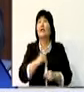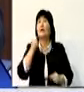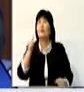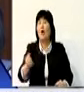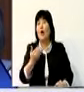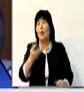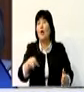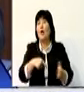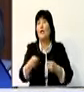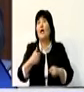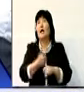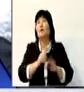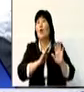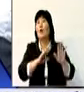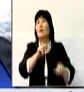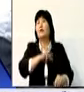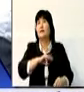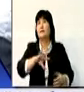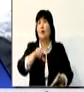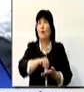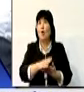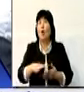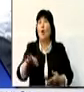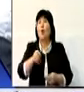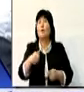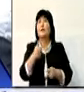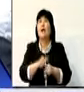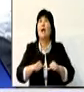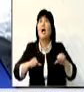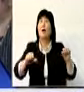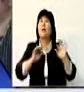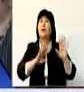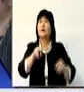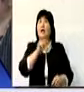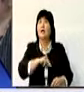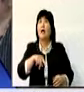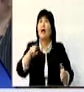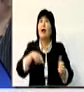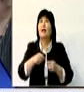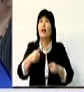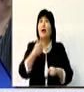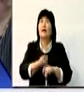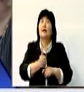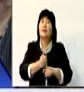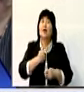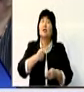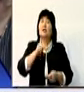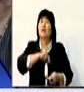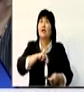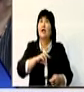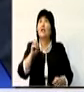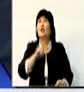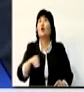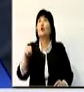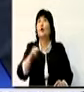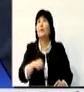Ол қала әкімінің орынбасары қызметінде болғанды. Облыс әкімі аппараты басшысының орынбасары қызметіне қала әкімі аппаратына жетекшілік еткен Еркін